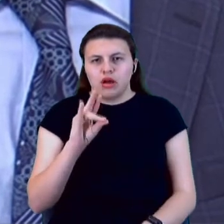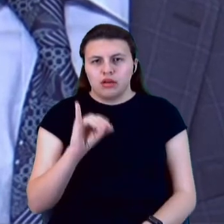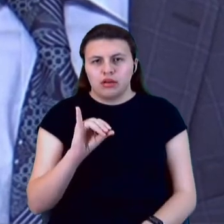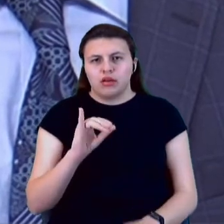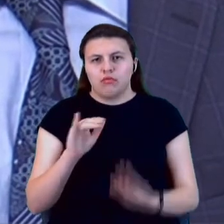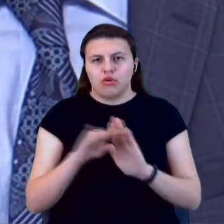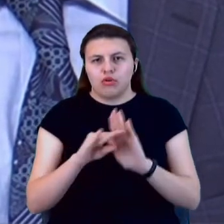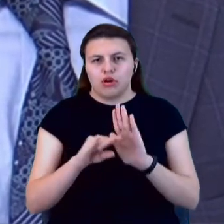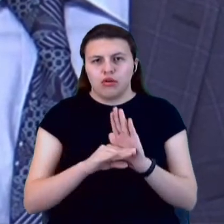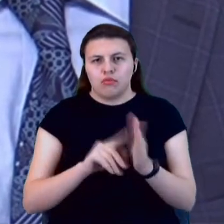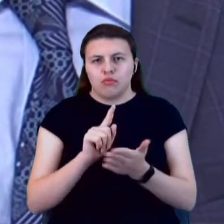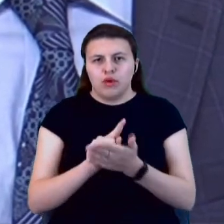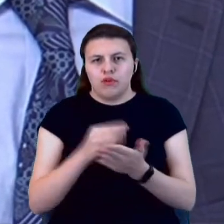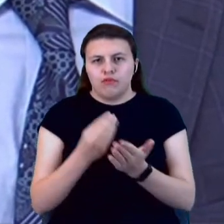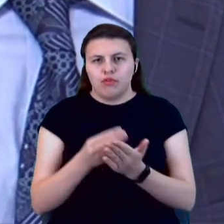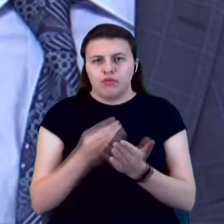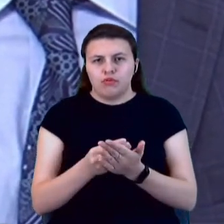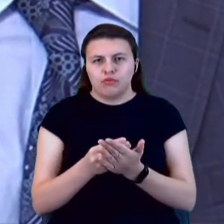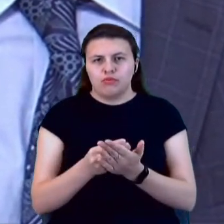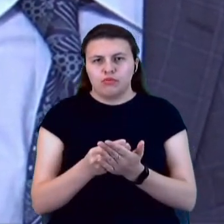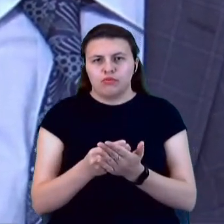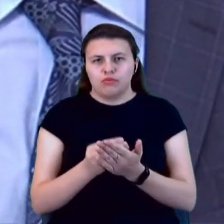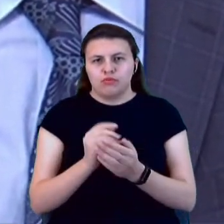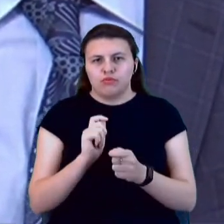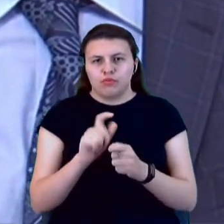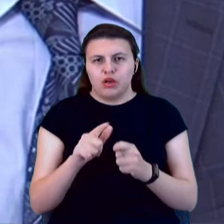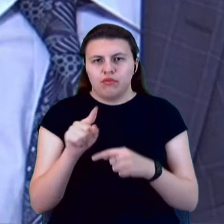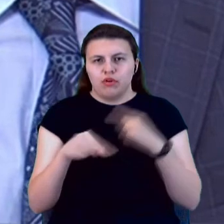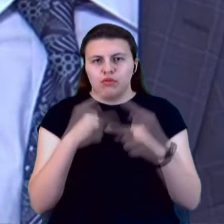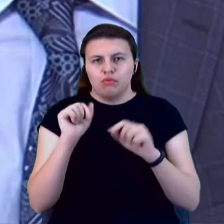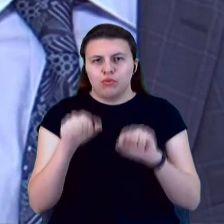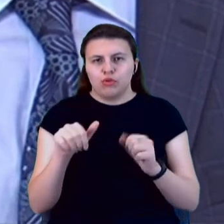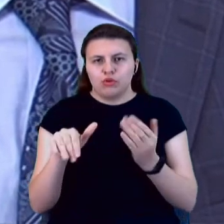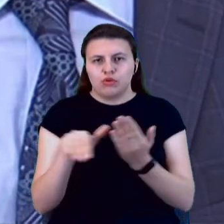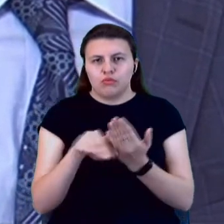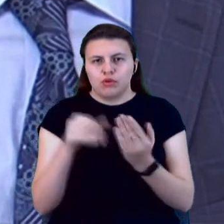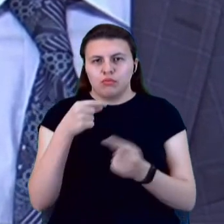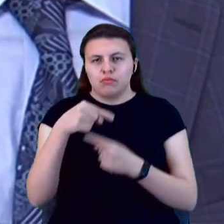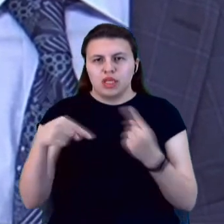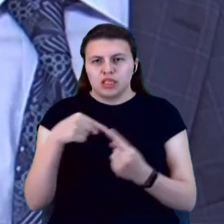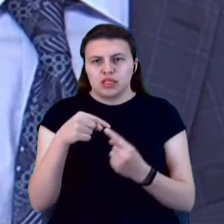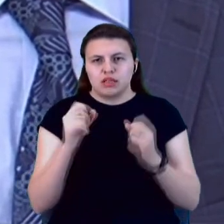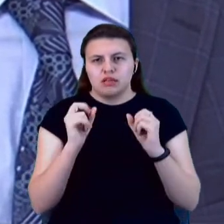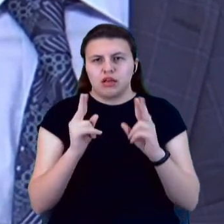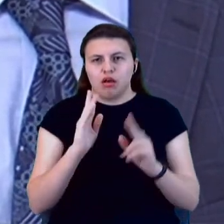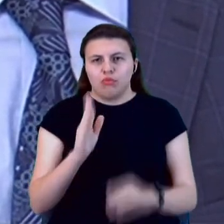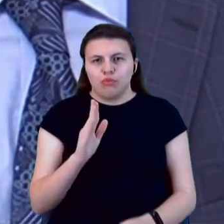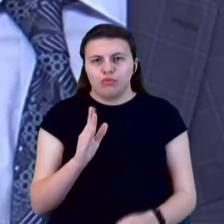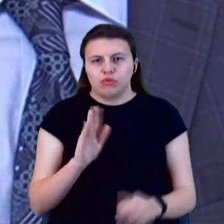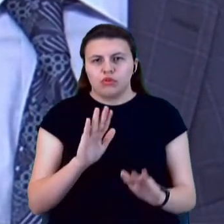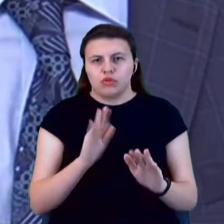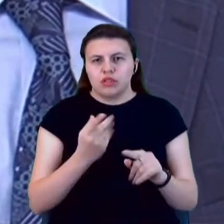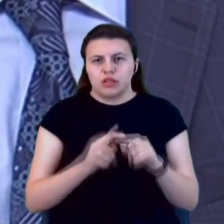фінансуватись з бюджету, а ви зараз говорите про те, що тут може допомогти бізнес. От яким чином буде відбуватись ось ця